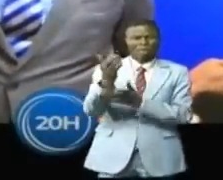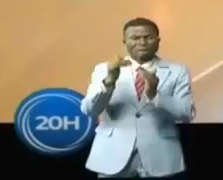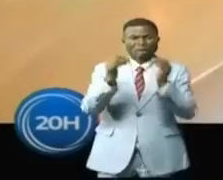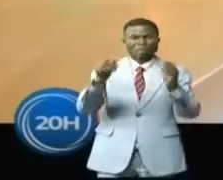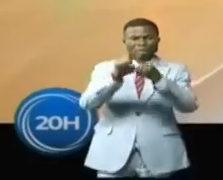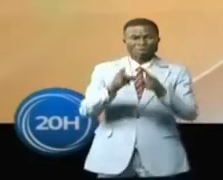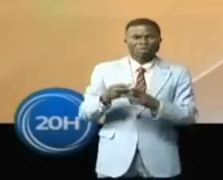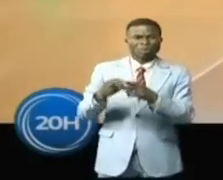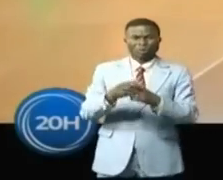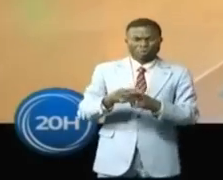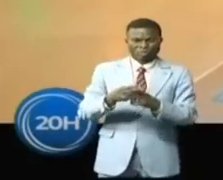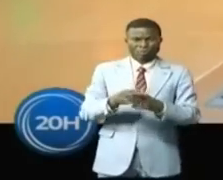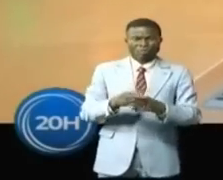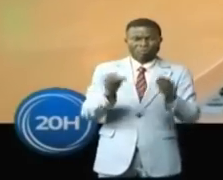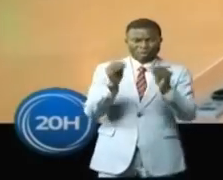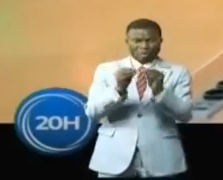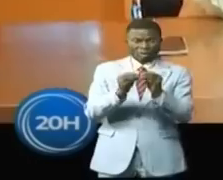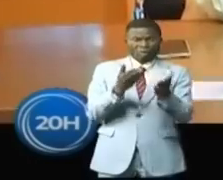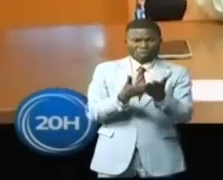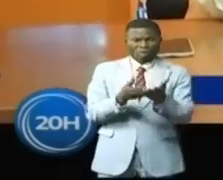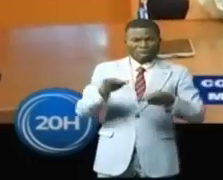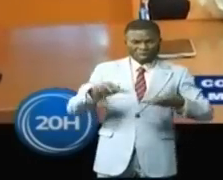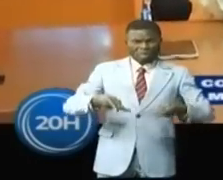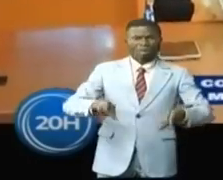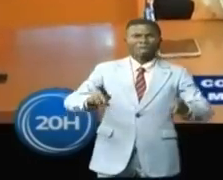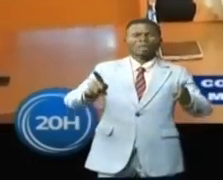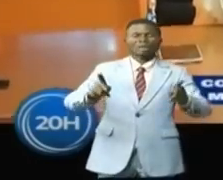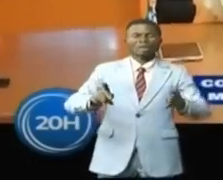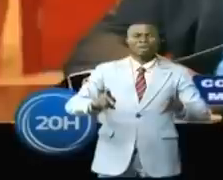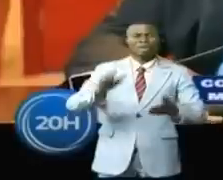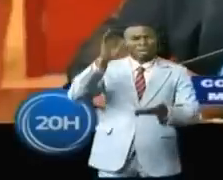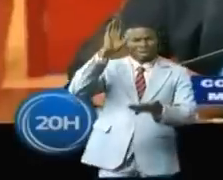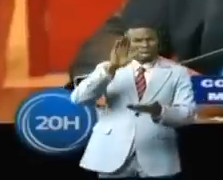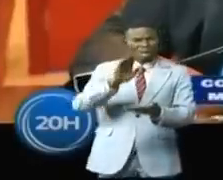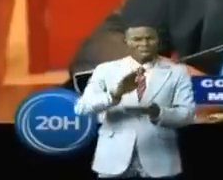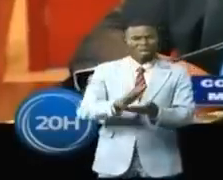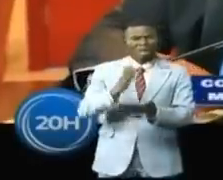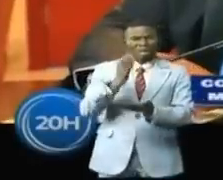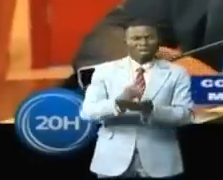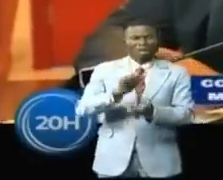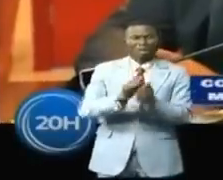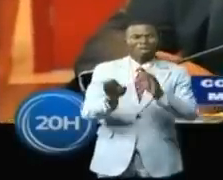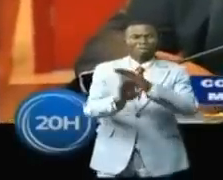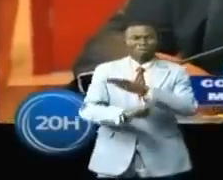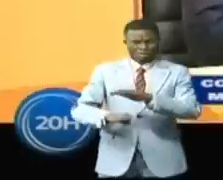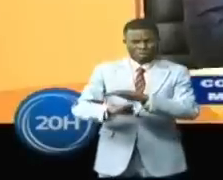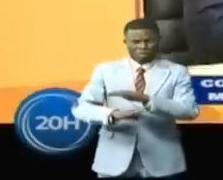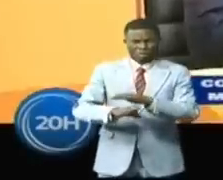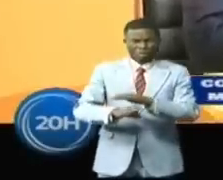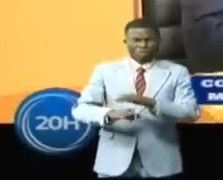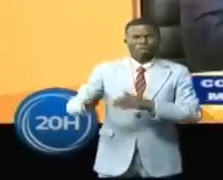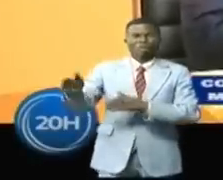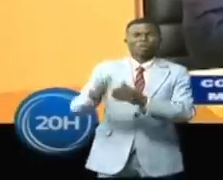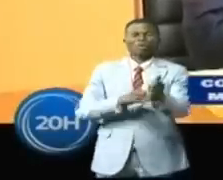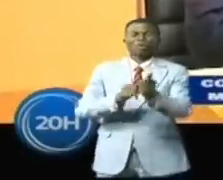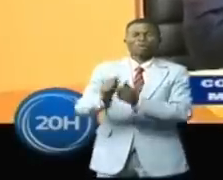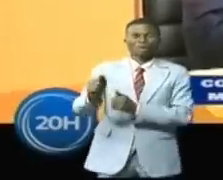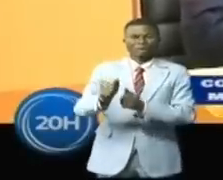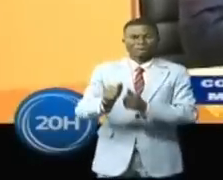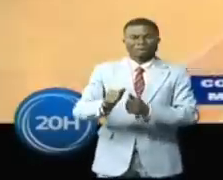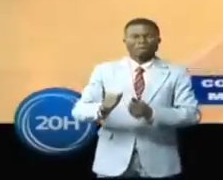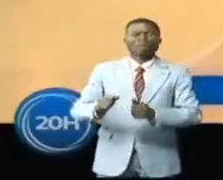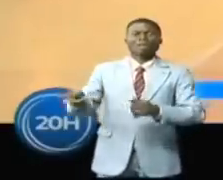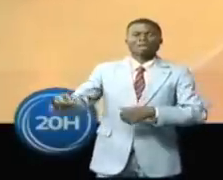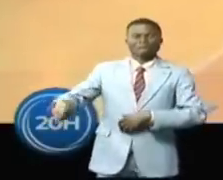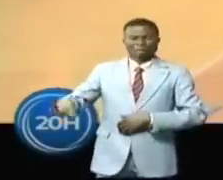sécurité. La tenue de cette session permettra de régler tous les différends à la base de la déstabilisation de la